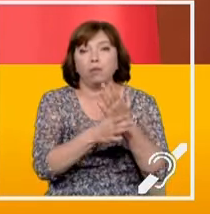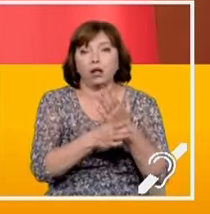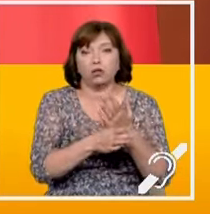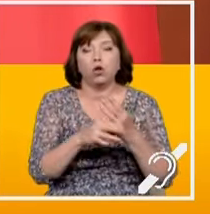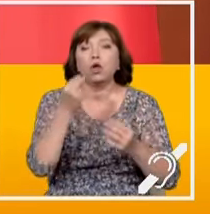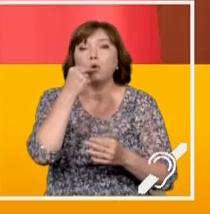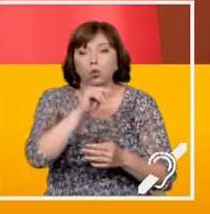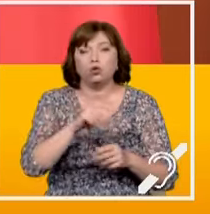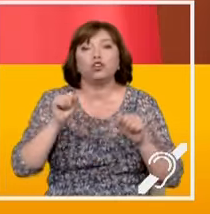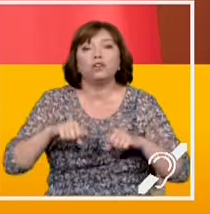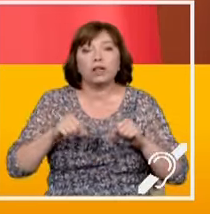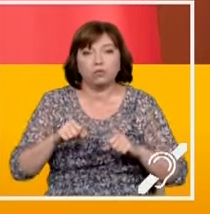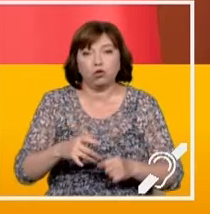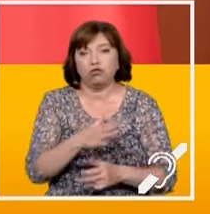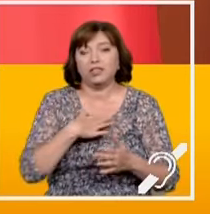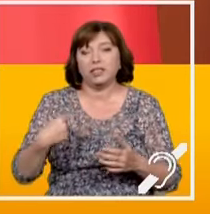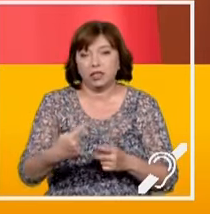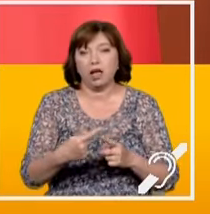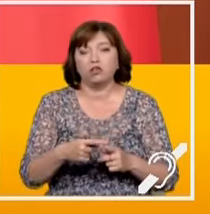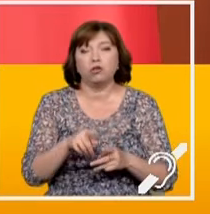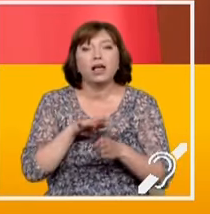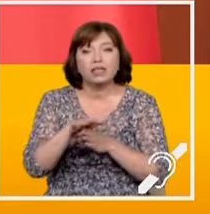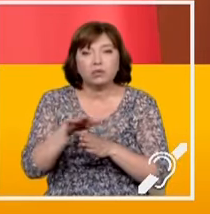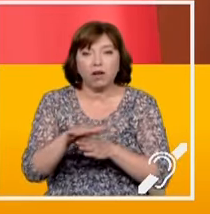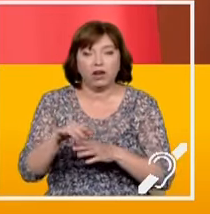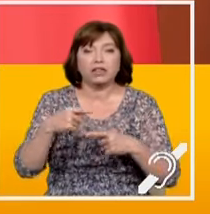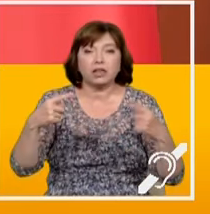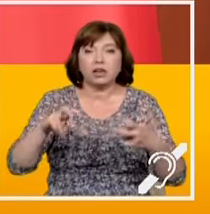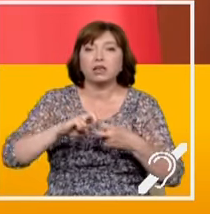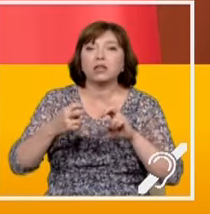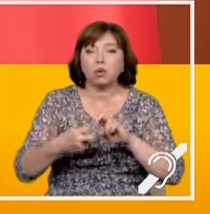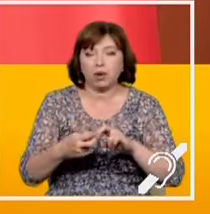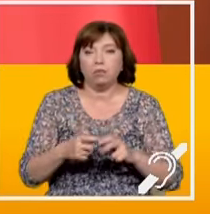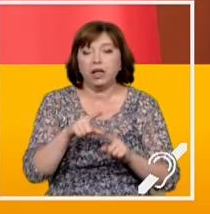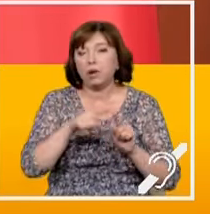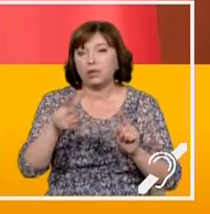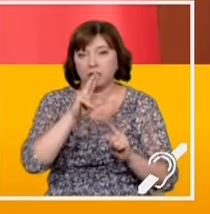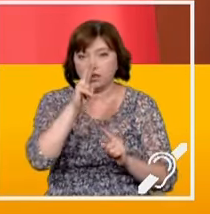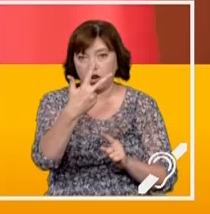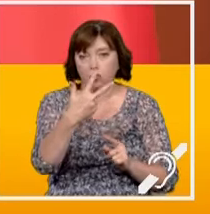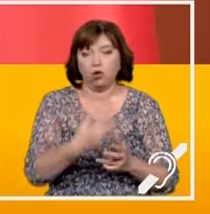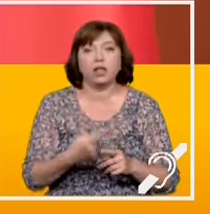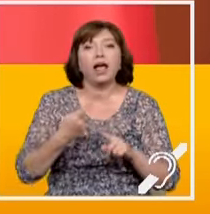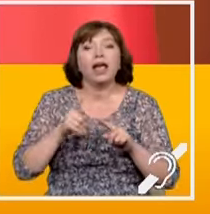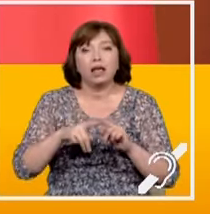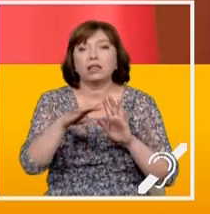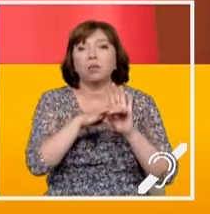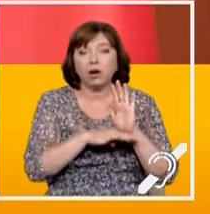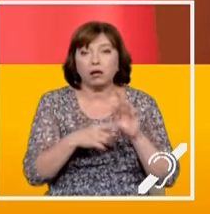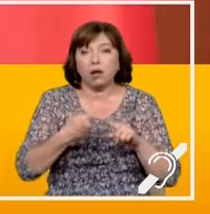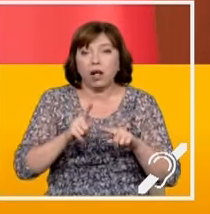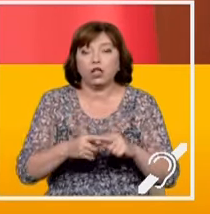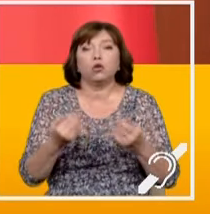la consolidarea capacității noastre de a face față provocărilor din ultimii 3 ani. Această platformă, care